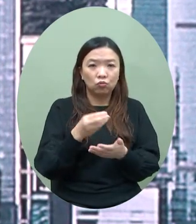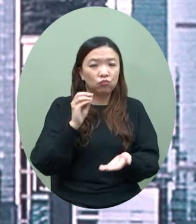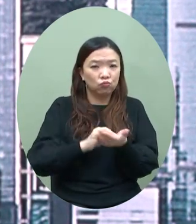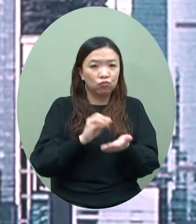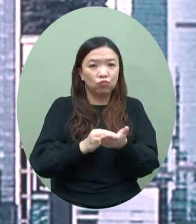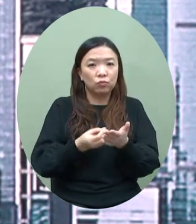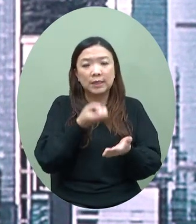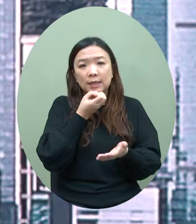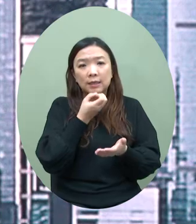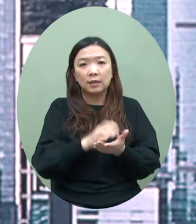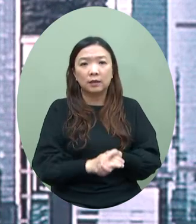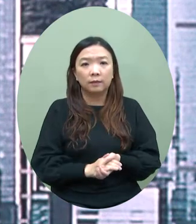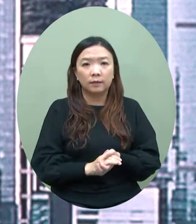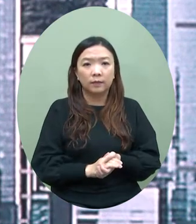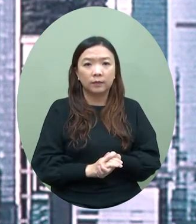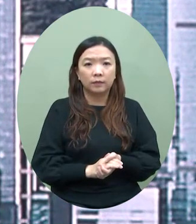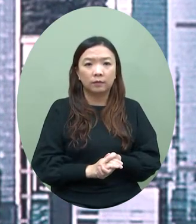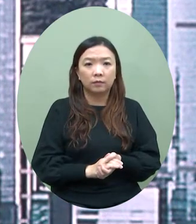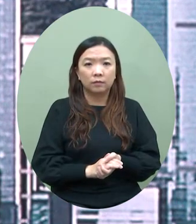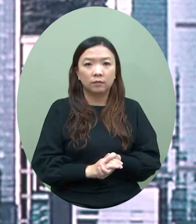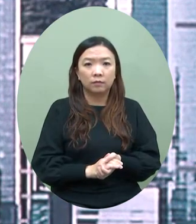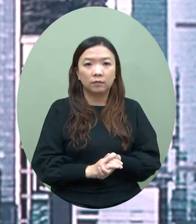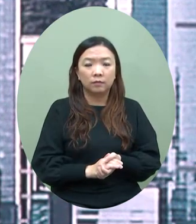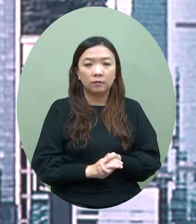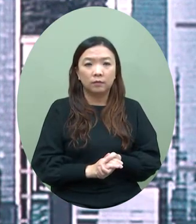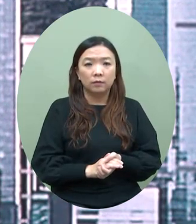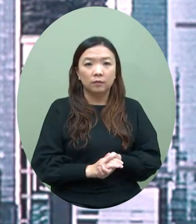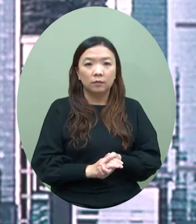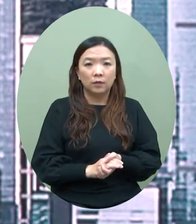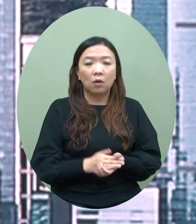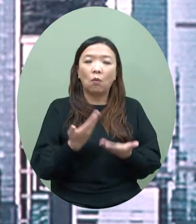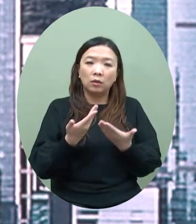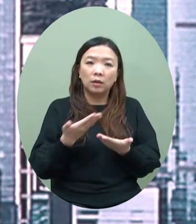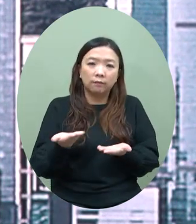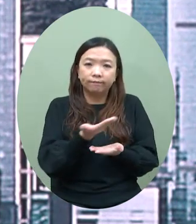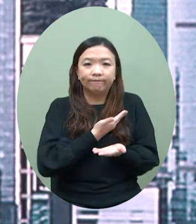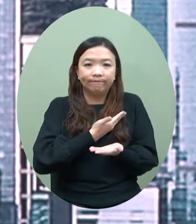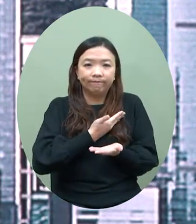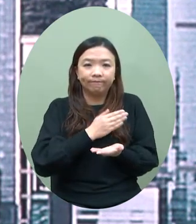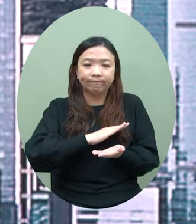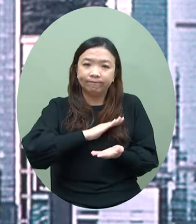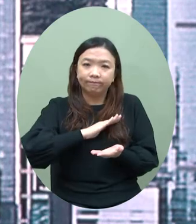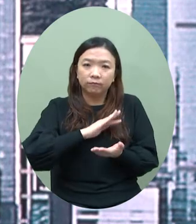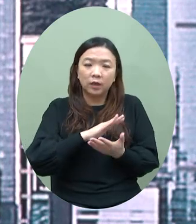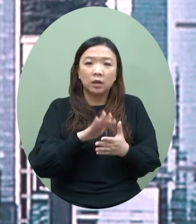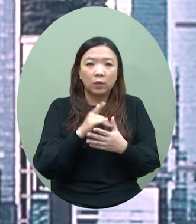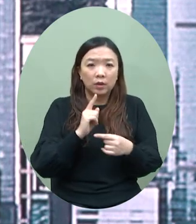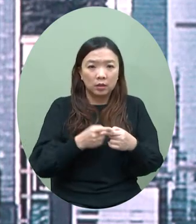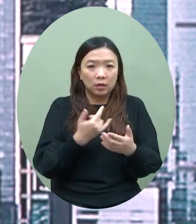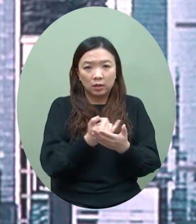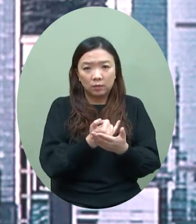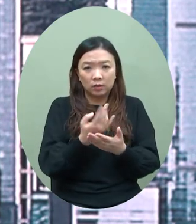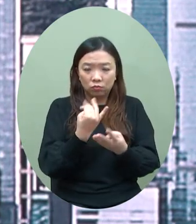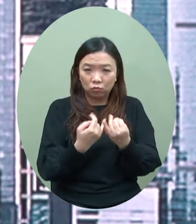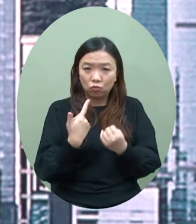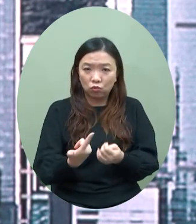咁所以咧就我覺得我哋都有啲耐性嚇，因為都需要檢視好多咧，